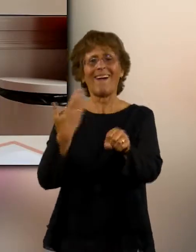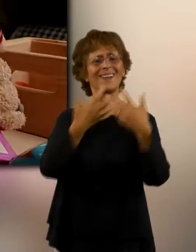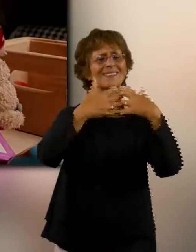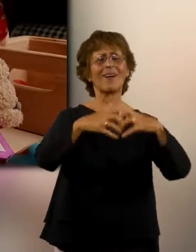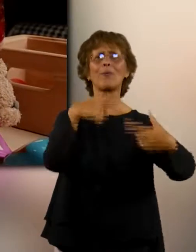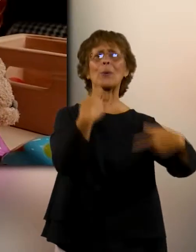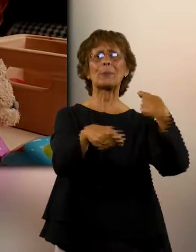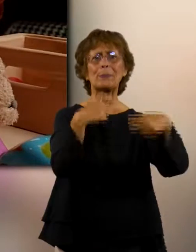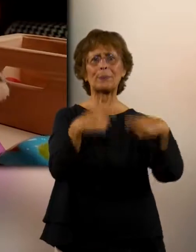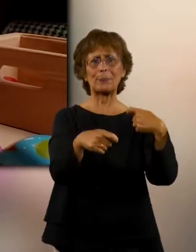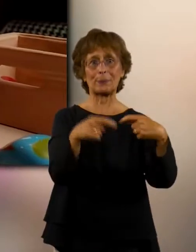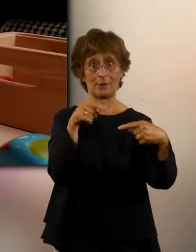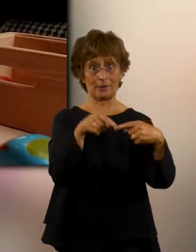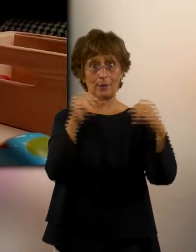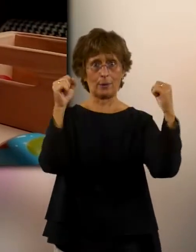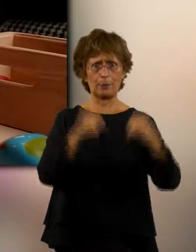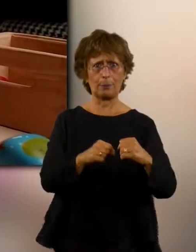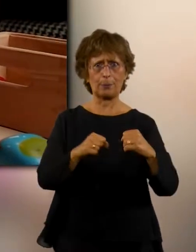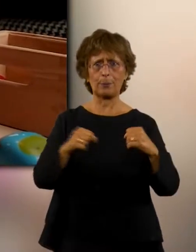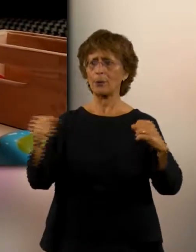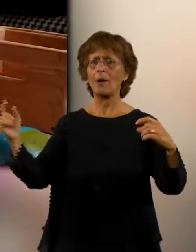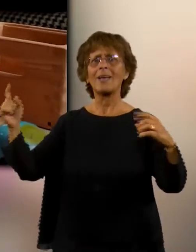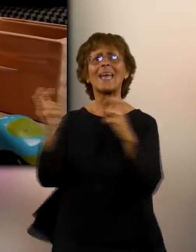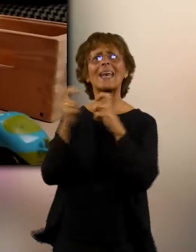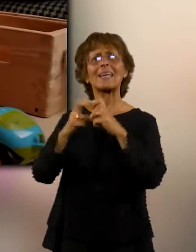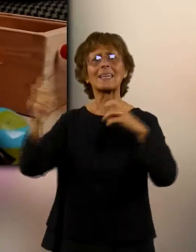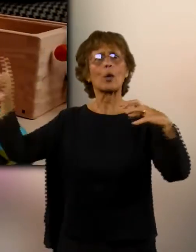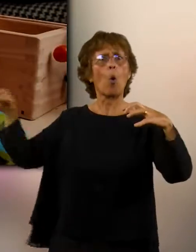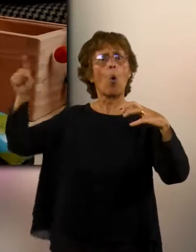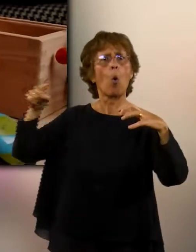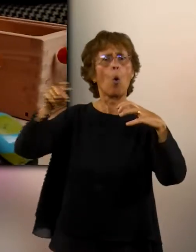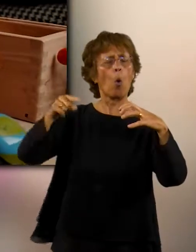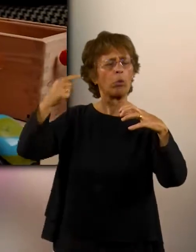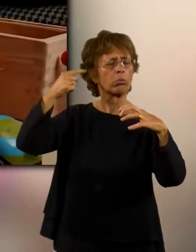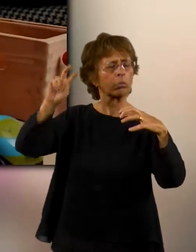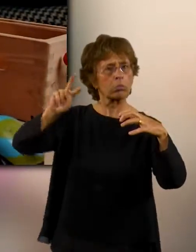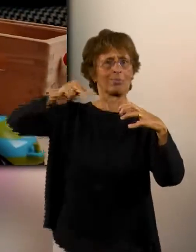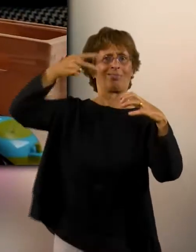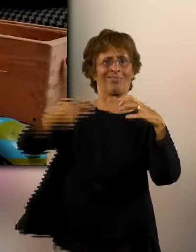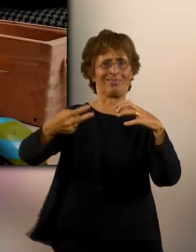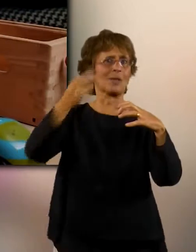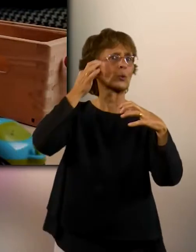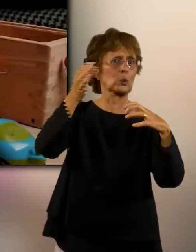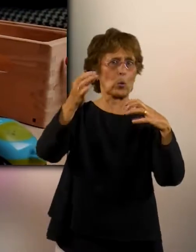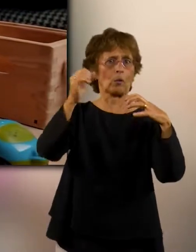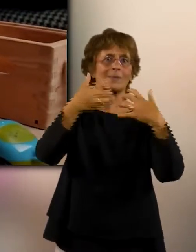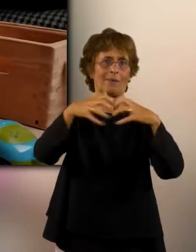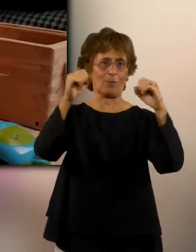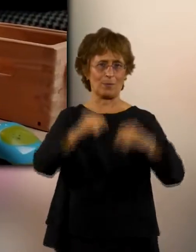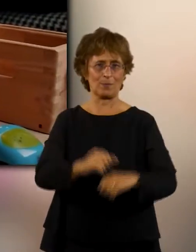cérébrale, va donc pouvoir décoder ces ondes électriques et les retranscrire en ondes sonores.